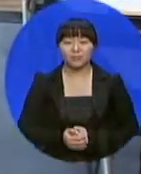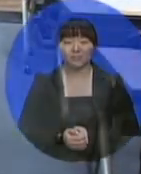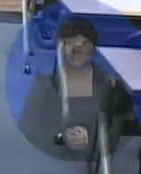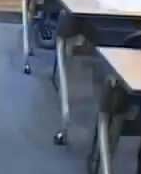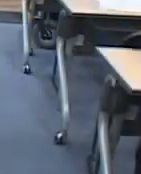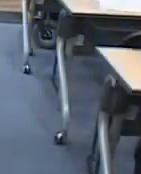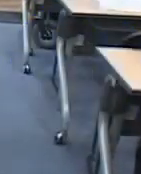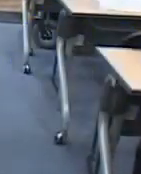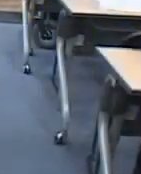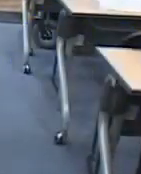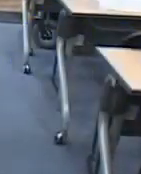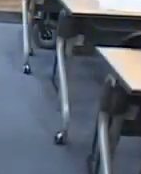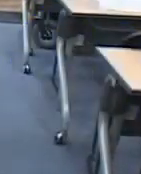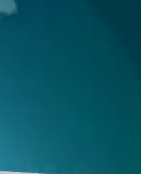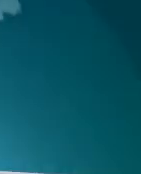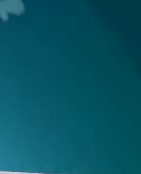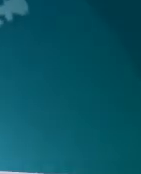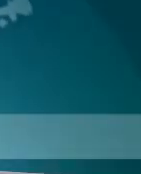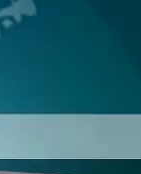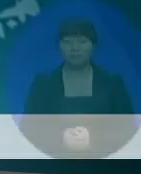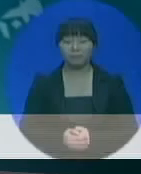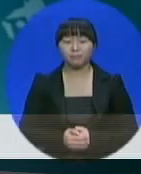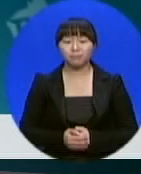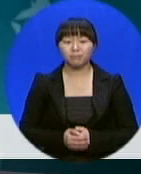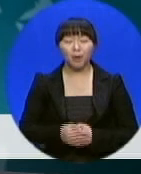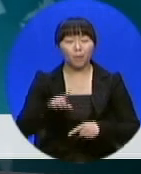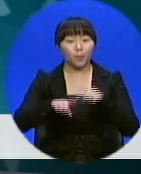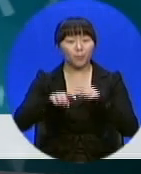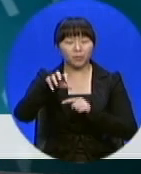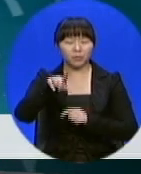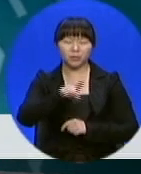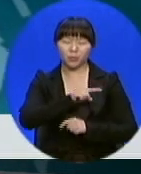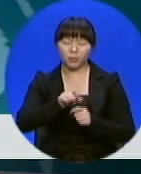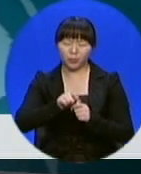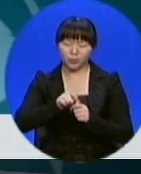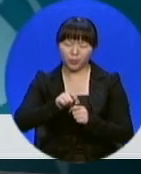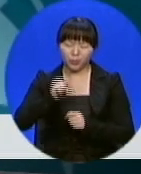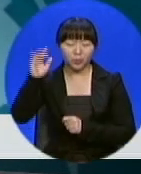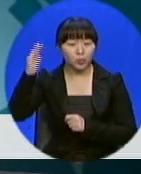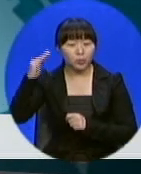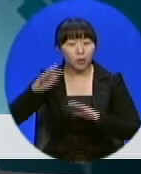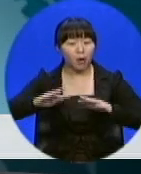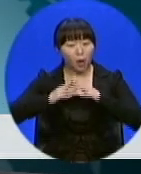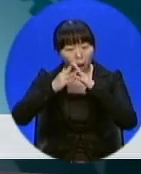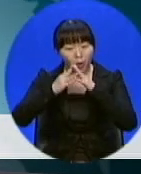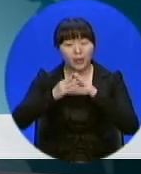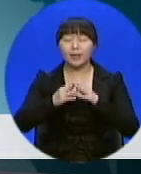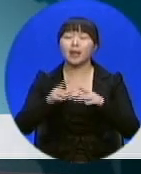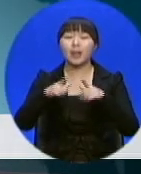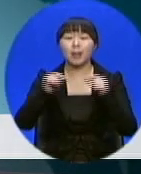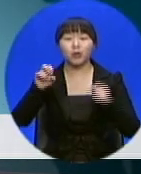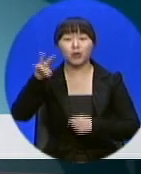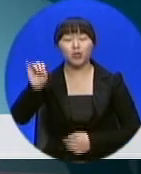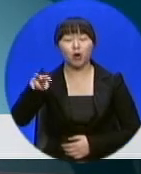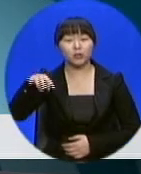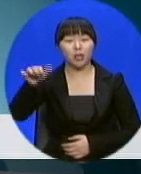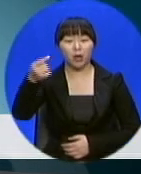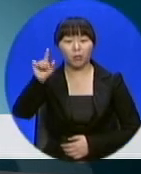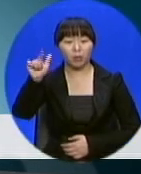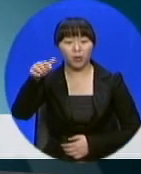포항방송 오혜진입니다. 목포에서 가장 오래된 근대 건축물인 목포 일본영사관이